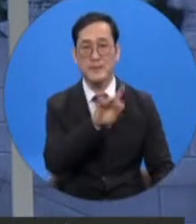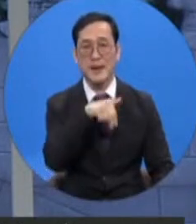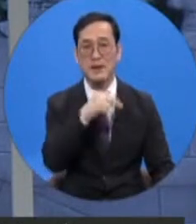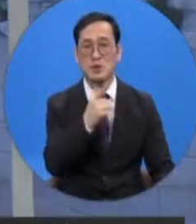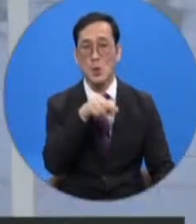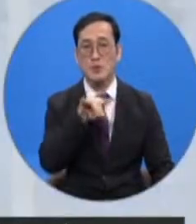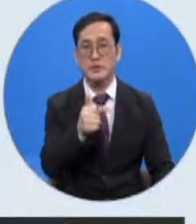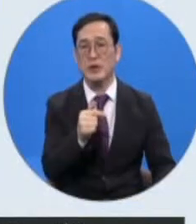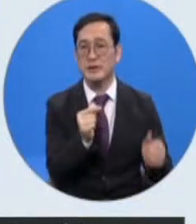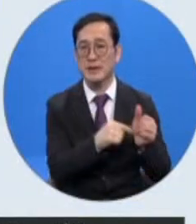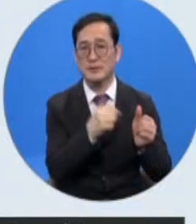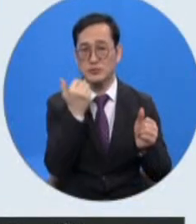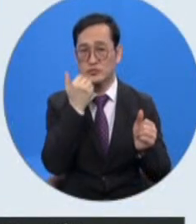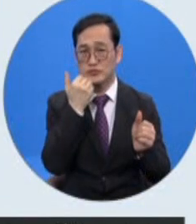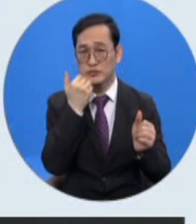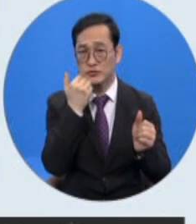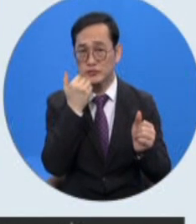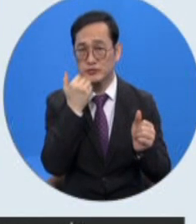보시죠.